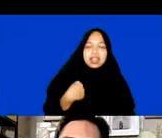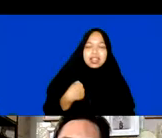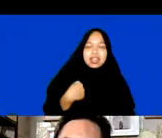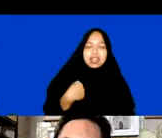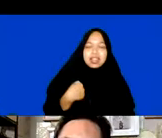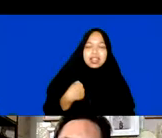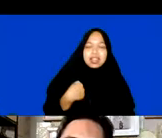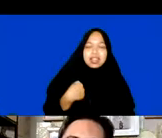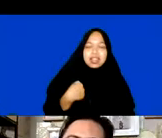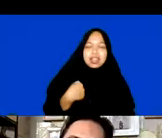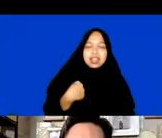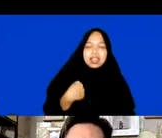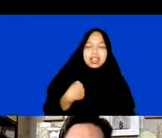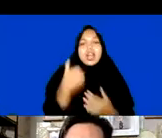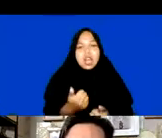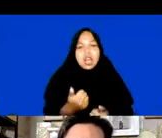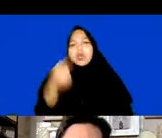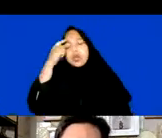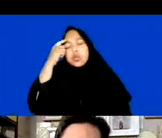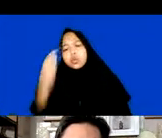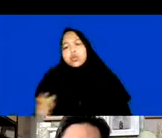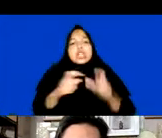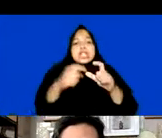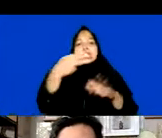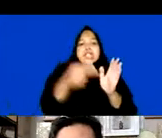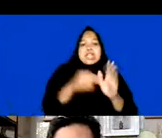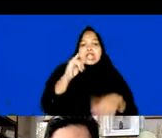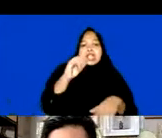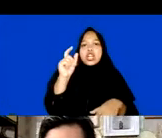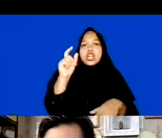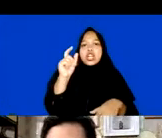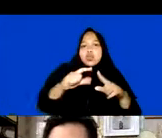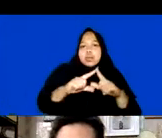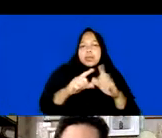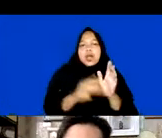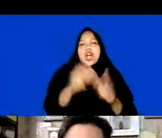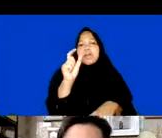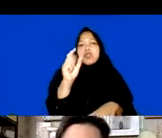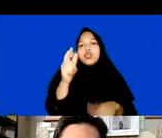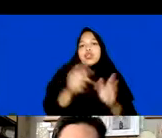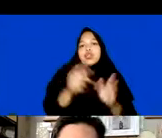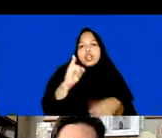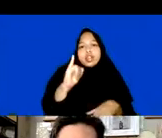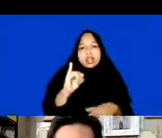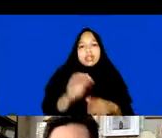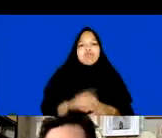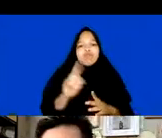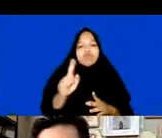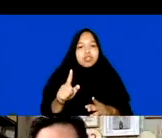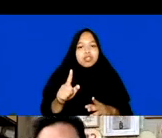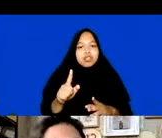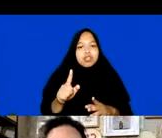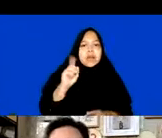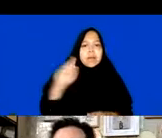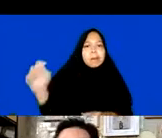murni itu kan segmennya lebih spesifik banget dan lebih eksklusif gitu kan. Nah itu untuk alasan utama dari diri saya sendiri